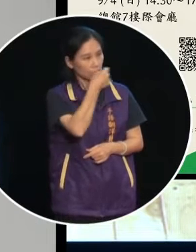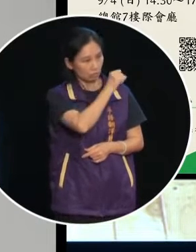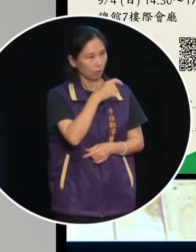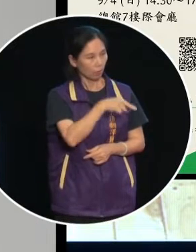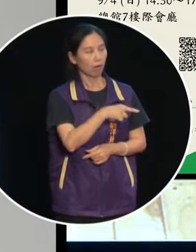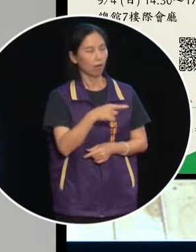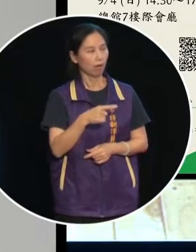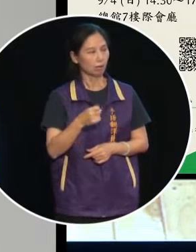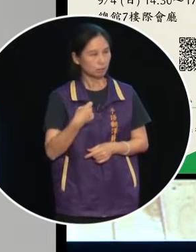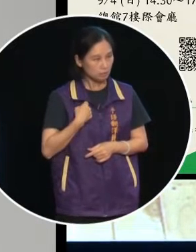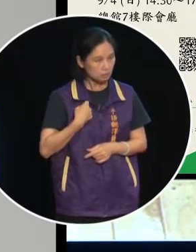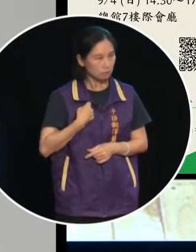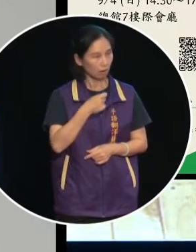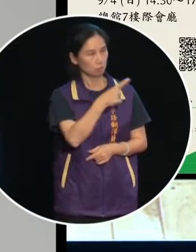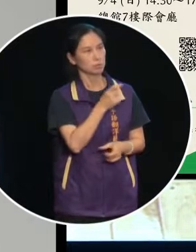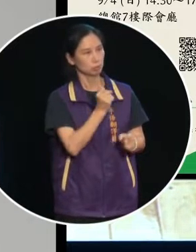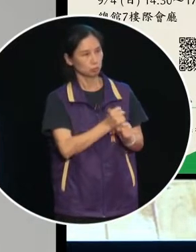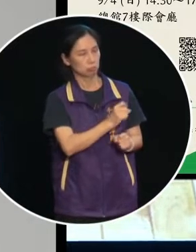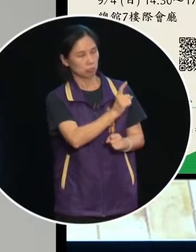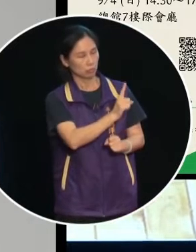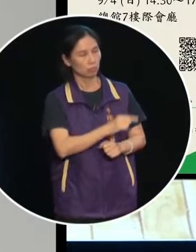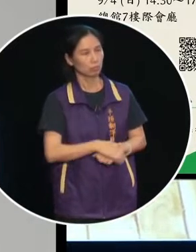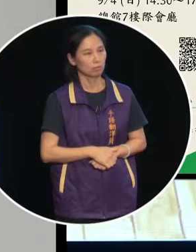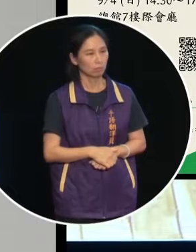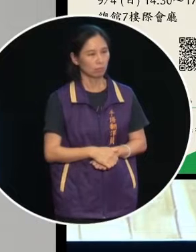到。那么我一直以来